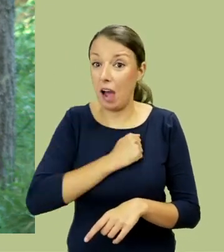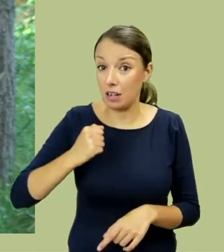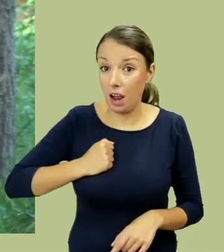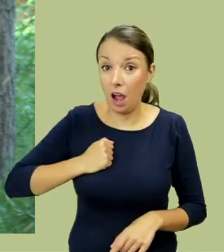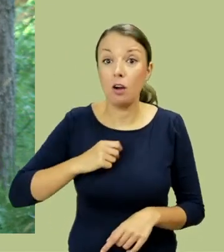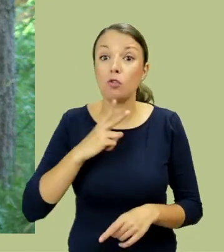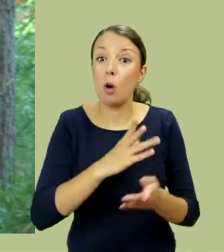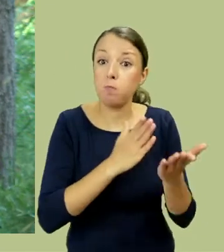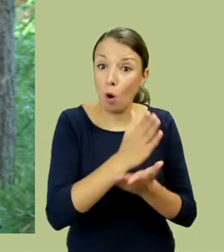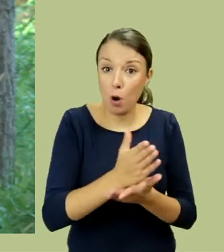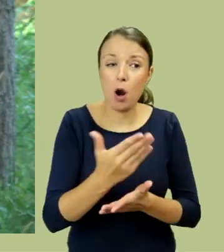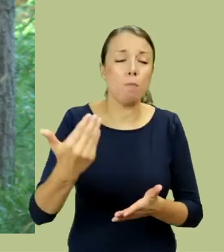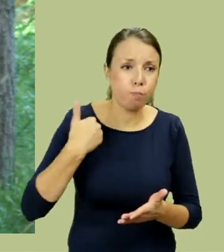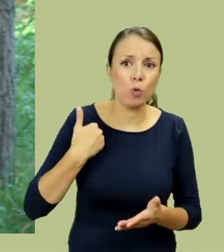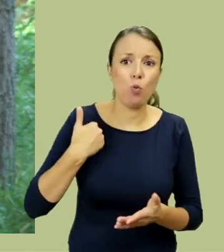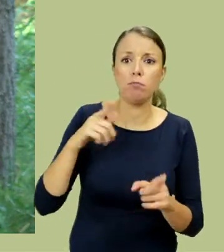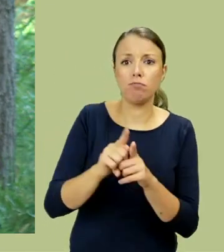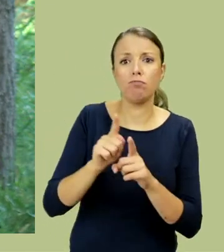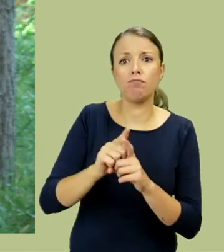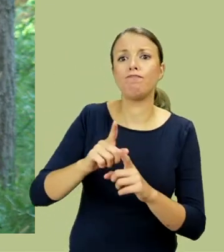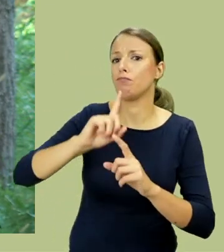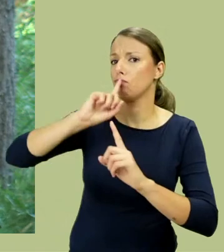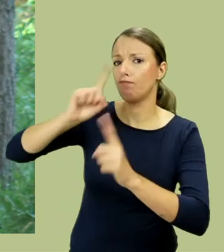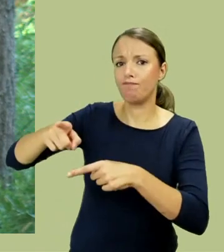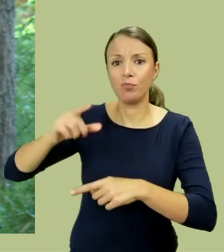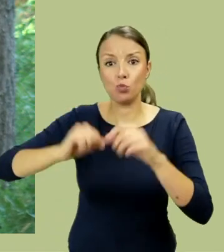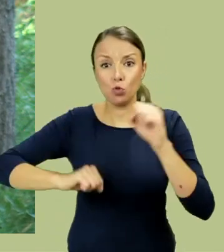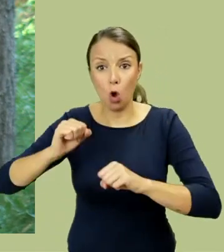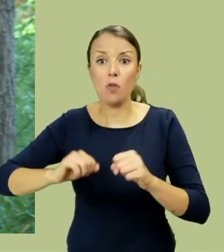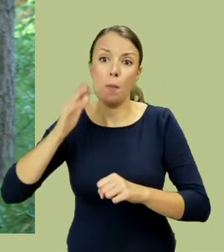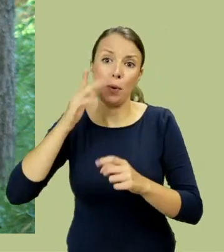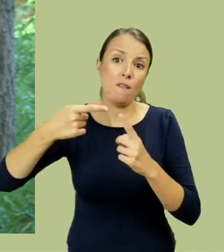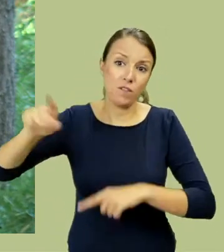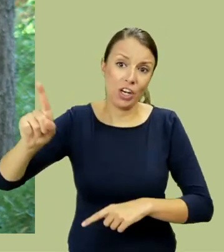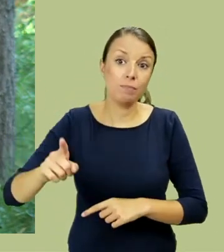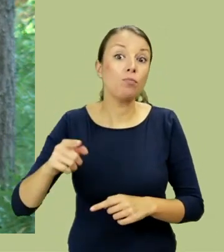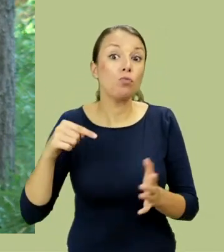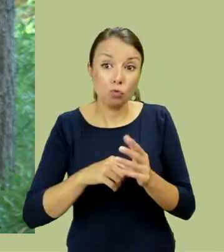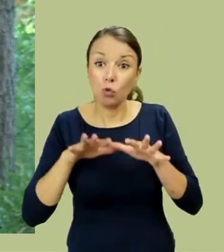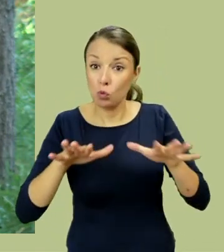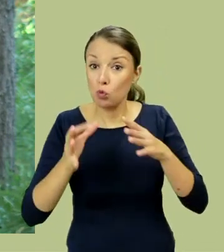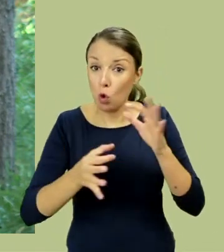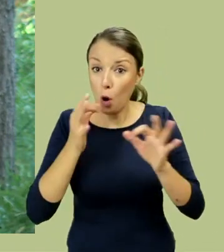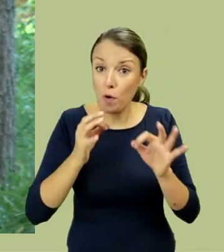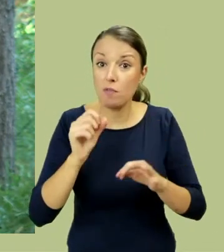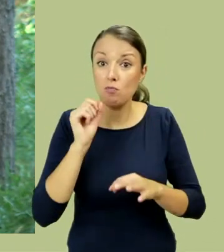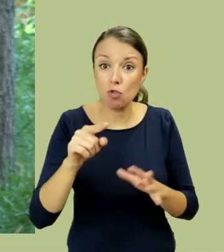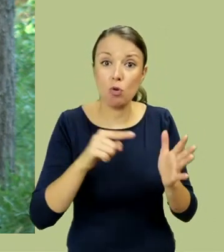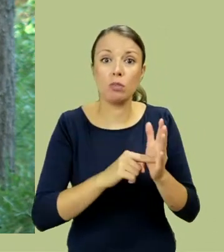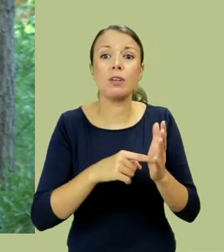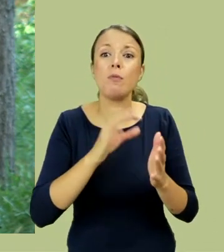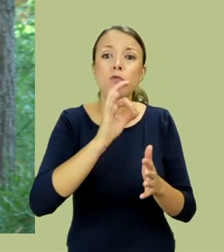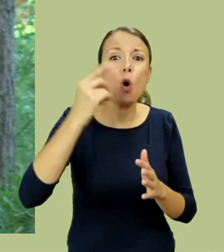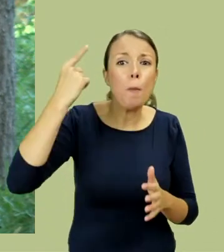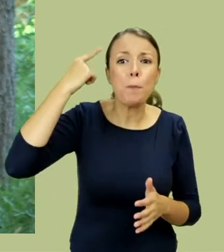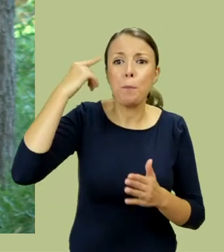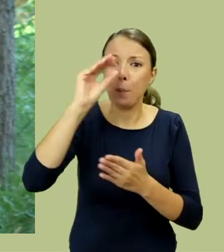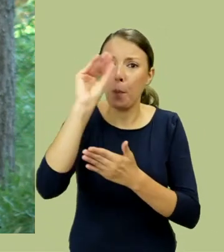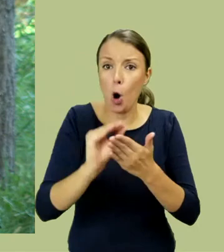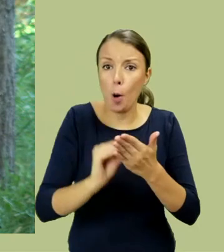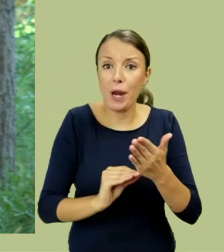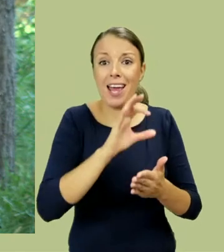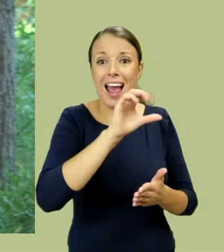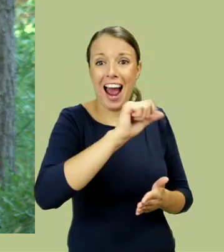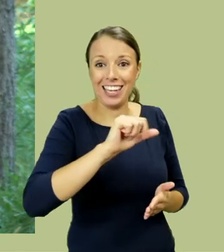trafiały pod sąd i na zsyłkę. Takich opowieści też sporo jest w wspomnieniach Aleksandry Szczerbińskiej.